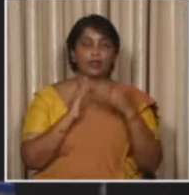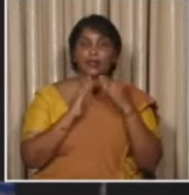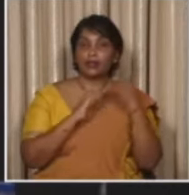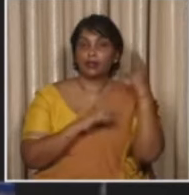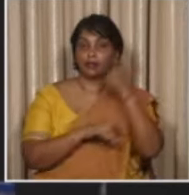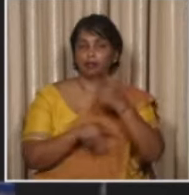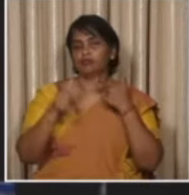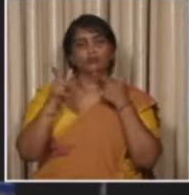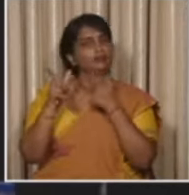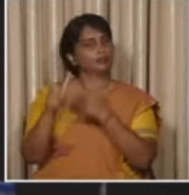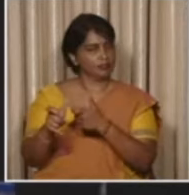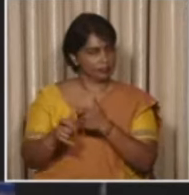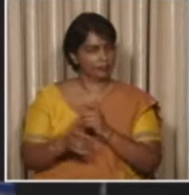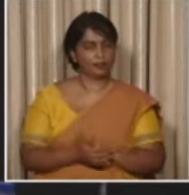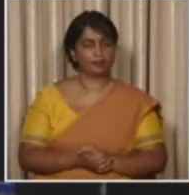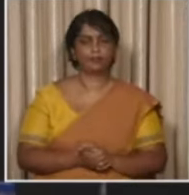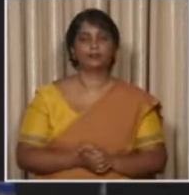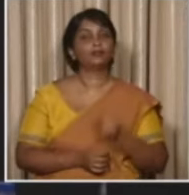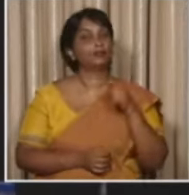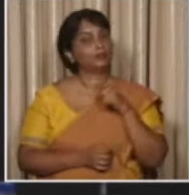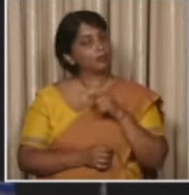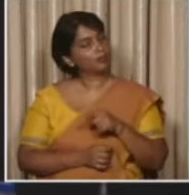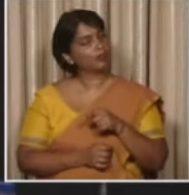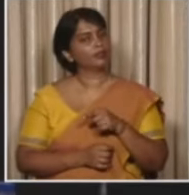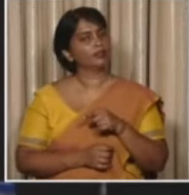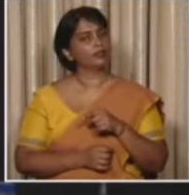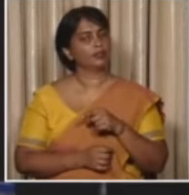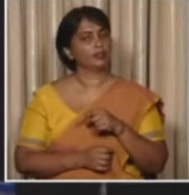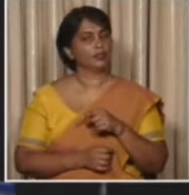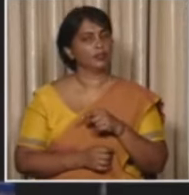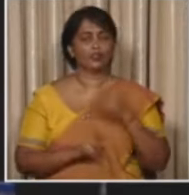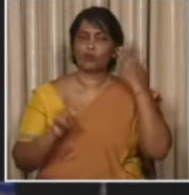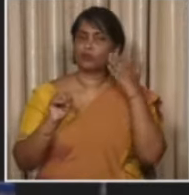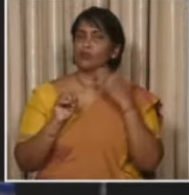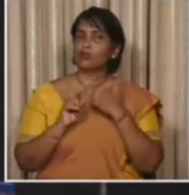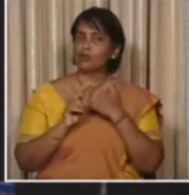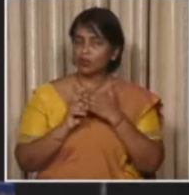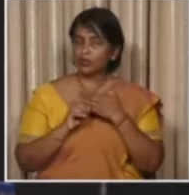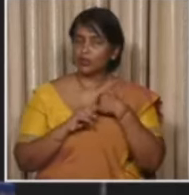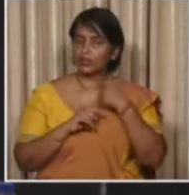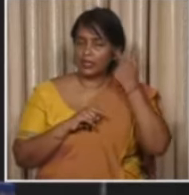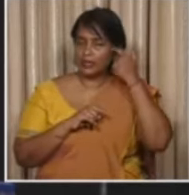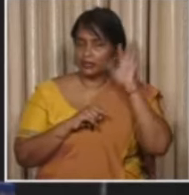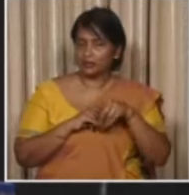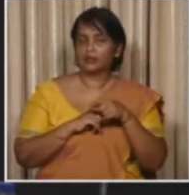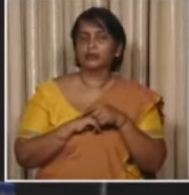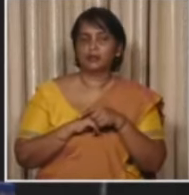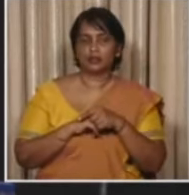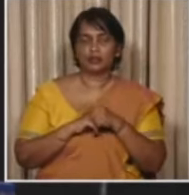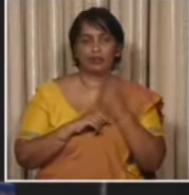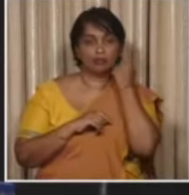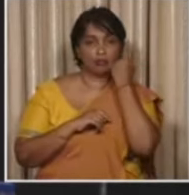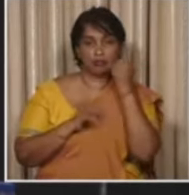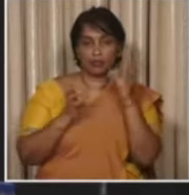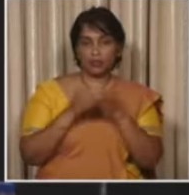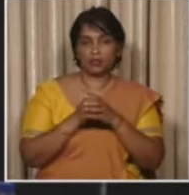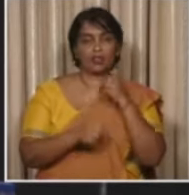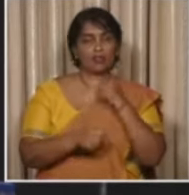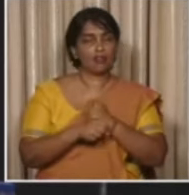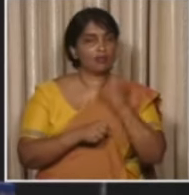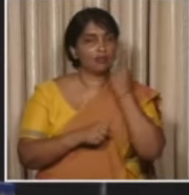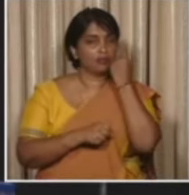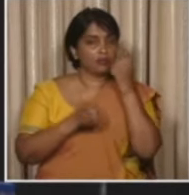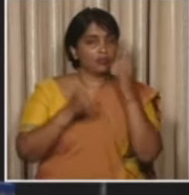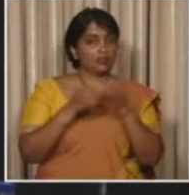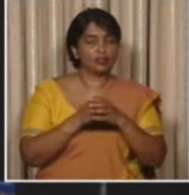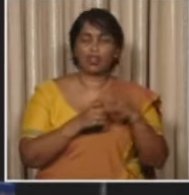තියෙනවා. මේවා ගැන කල්පනා කරනකොට බුද්ධ්‍යංශ, රාජ්‍ය බුද්ධ්‍යංශ,